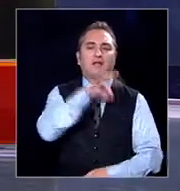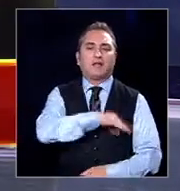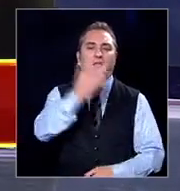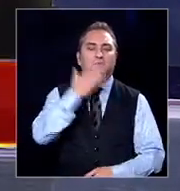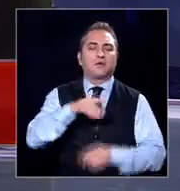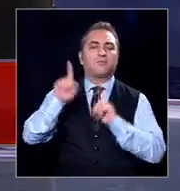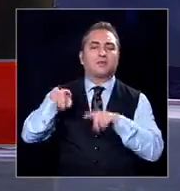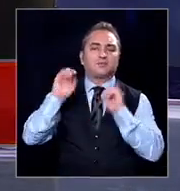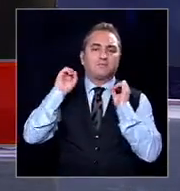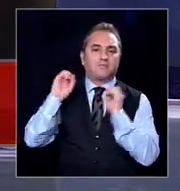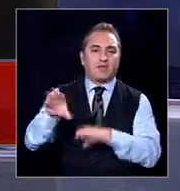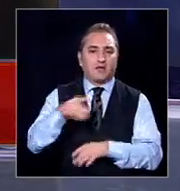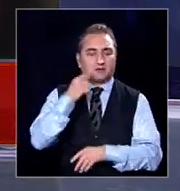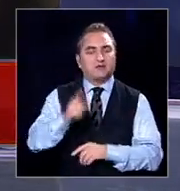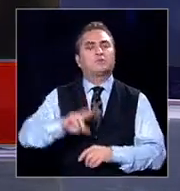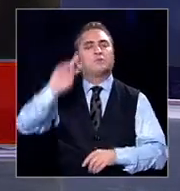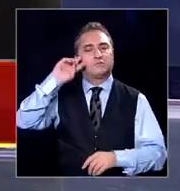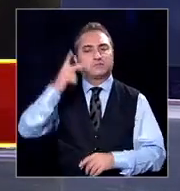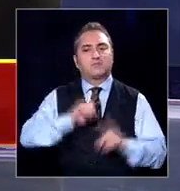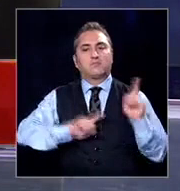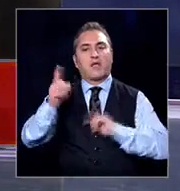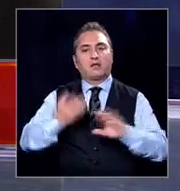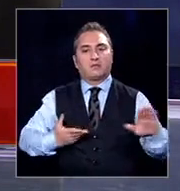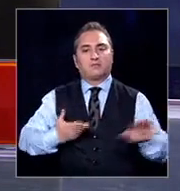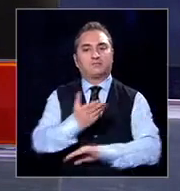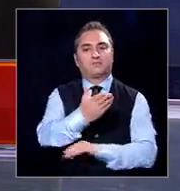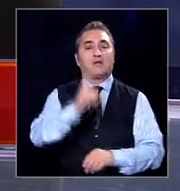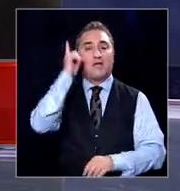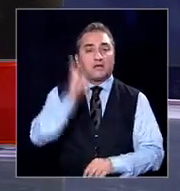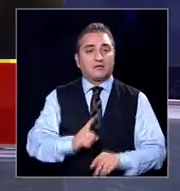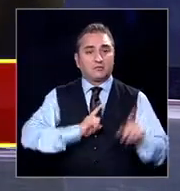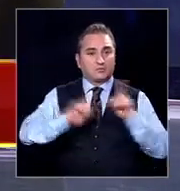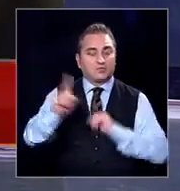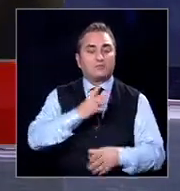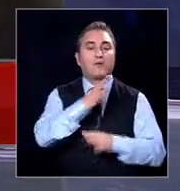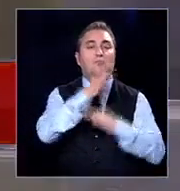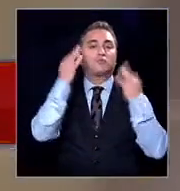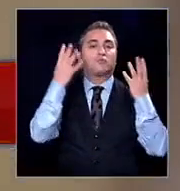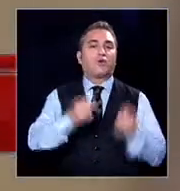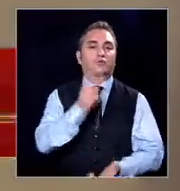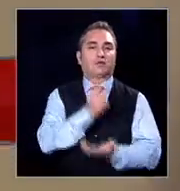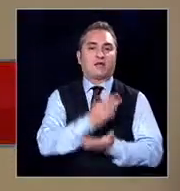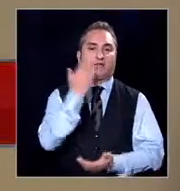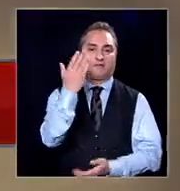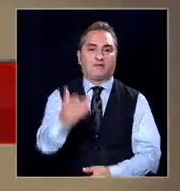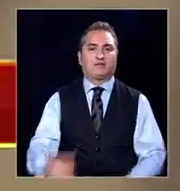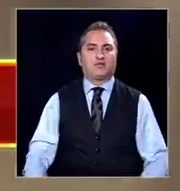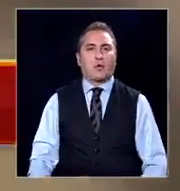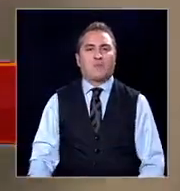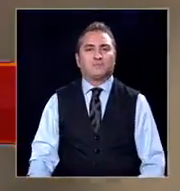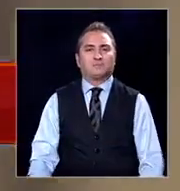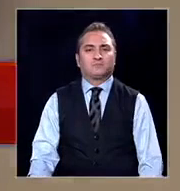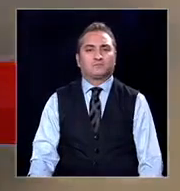de onlar başlarına gelen olayı mahkemeye taşıdı. Ve ilk duruşmadan ikisini de çok mutlu eden bir karar çıktı. Bak ben de memurum